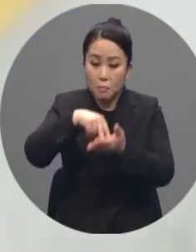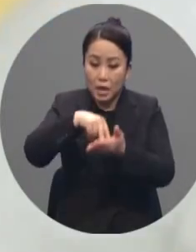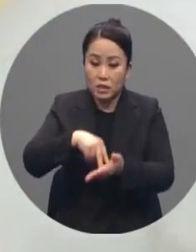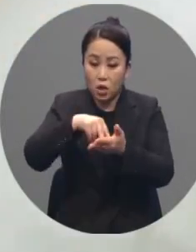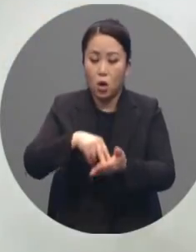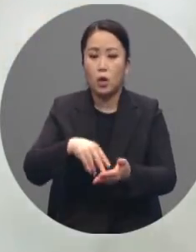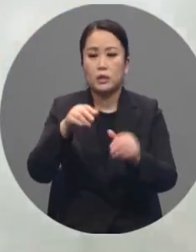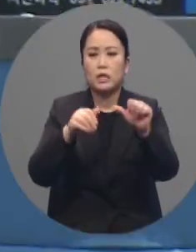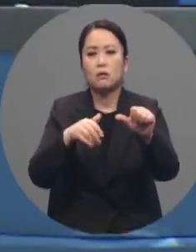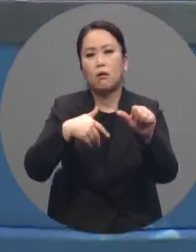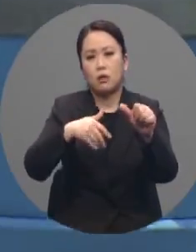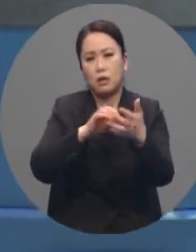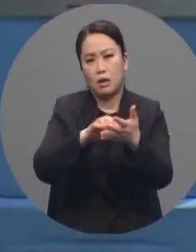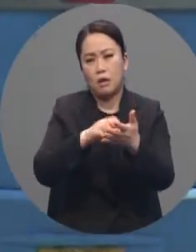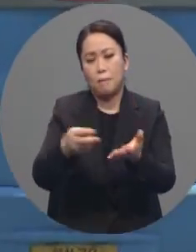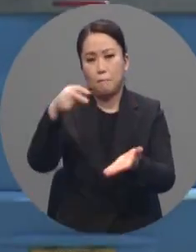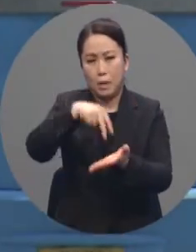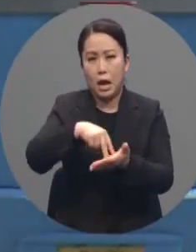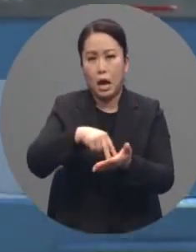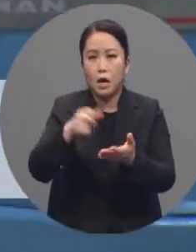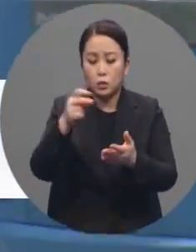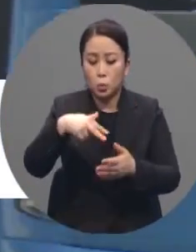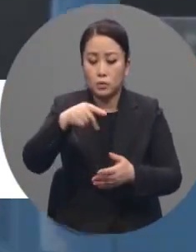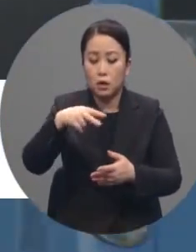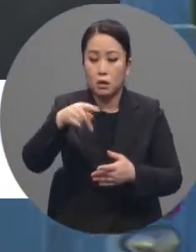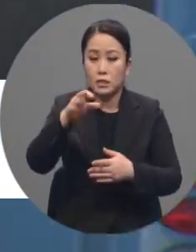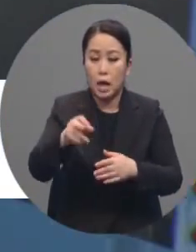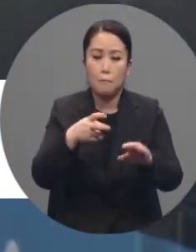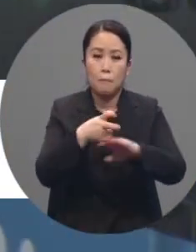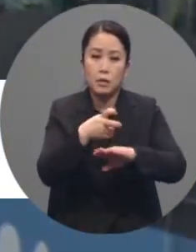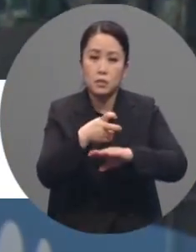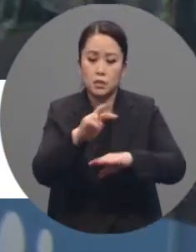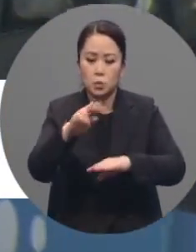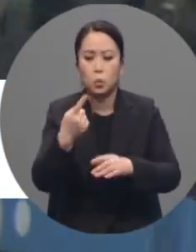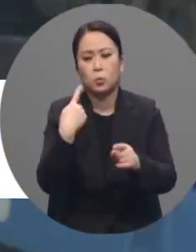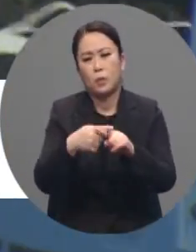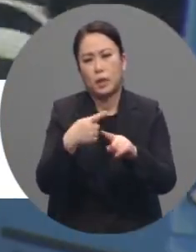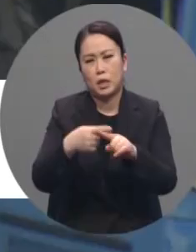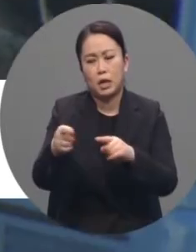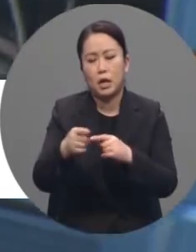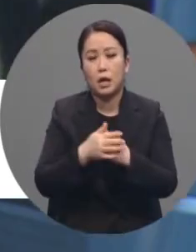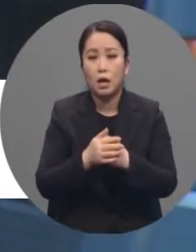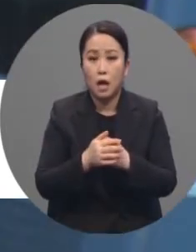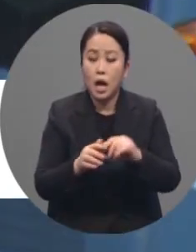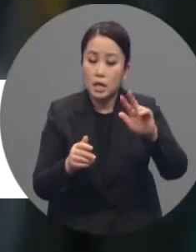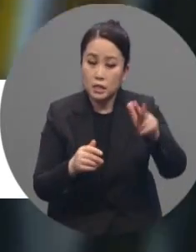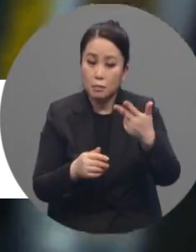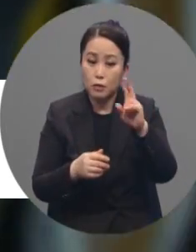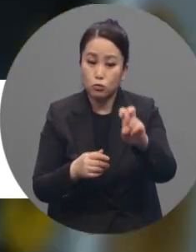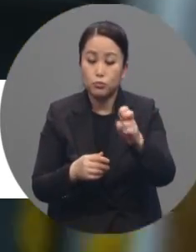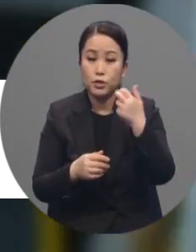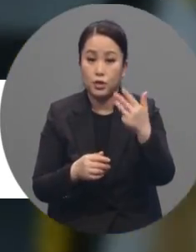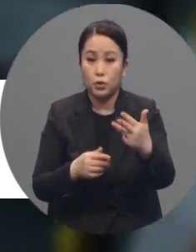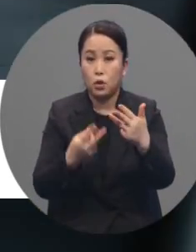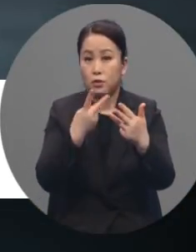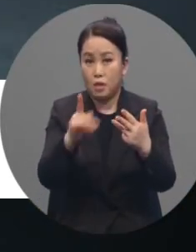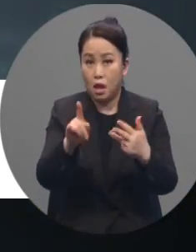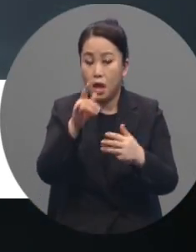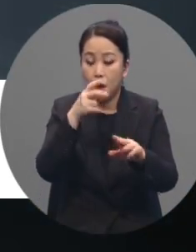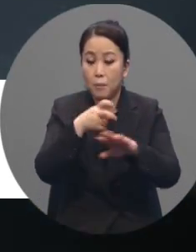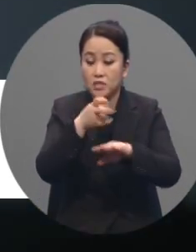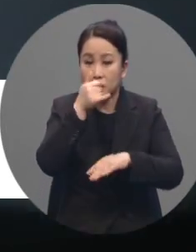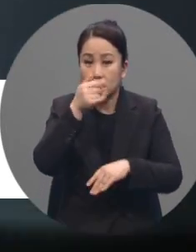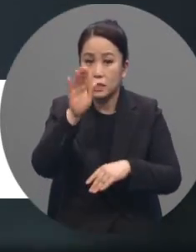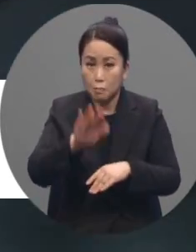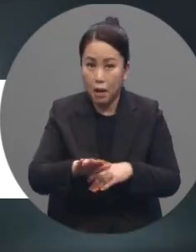5개였습니다. 저상버스라고 쉬운 건 아닙니다. 부산에 728대가 도입됐지만 막상 휠체어를